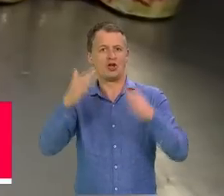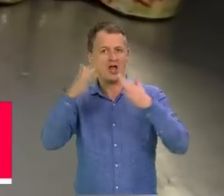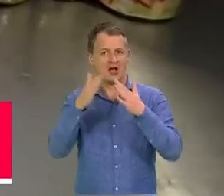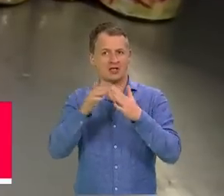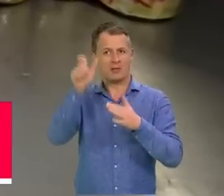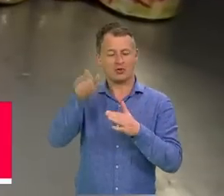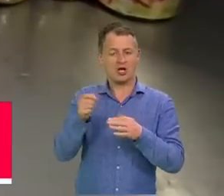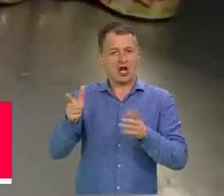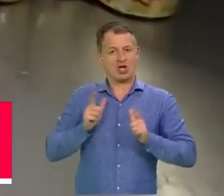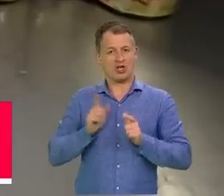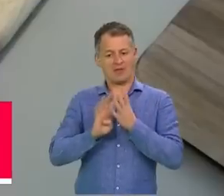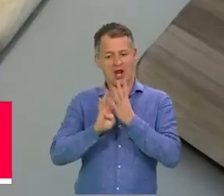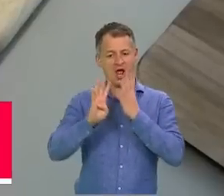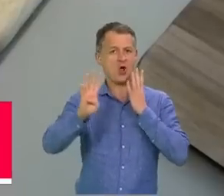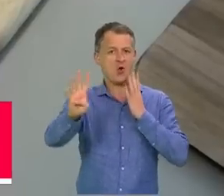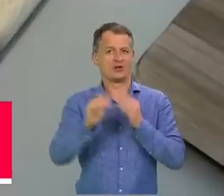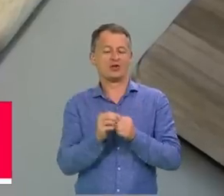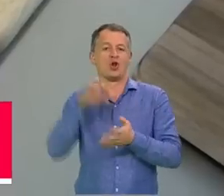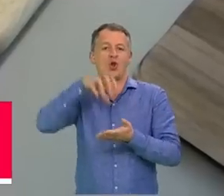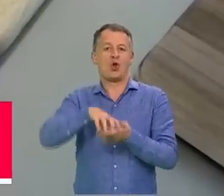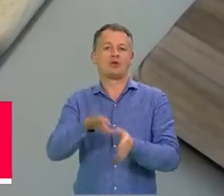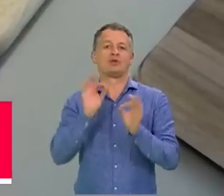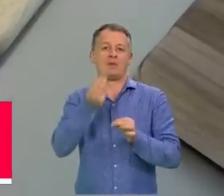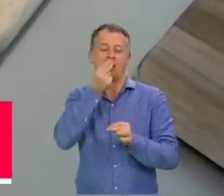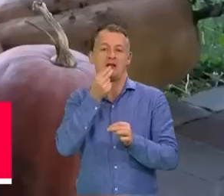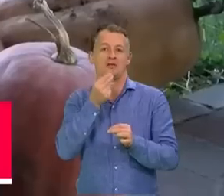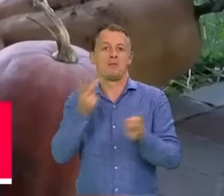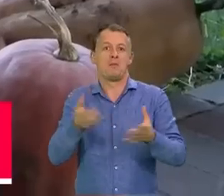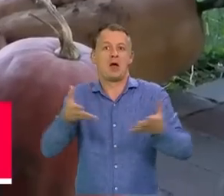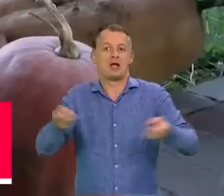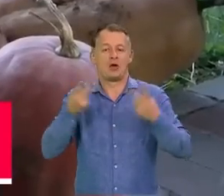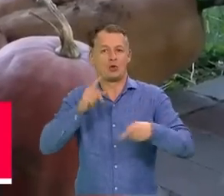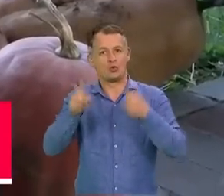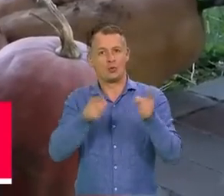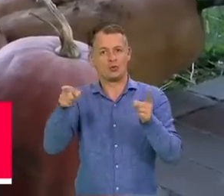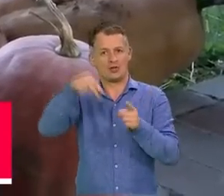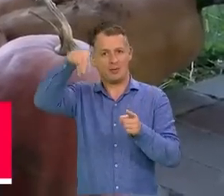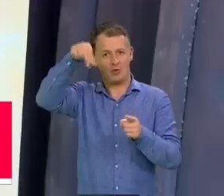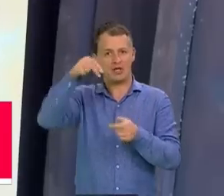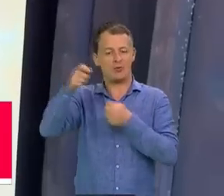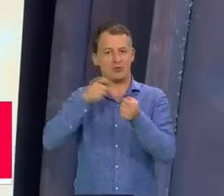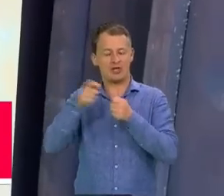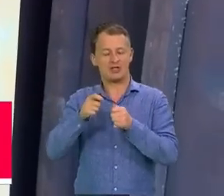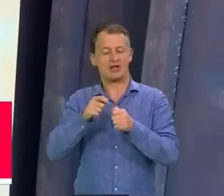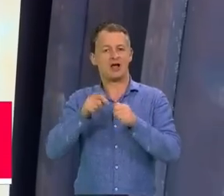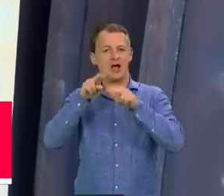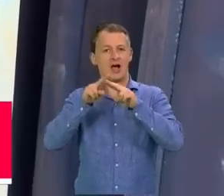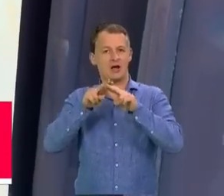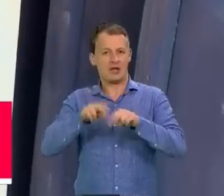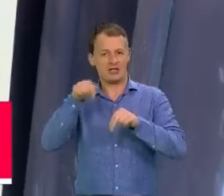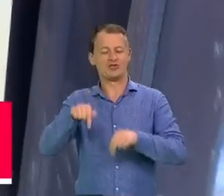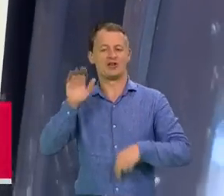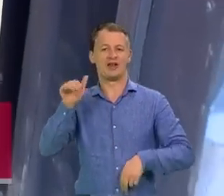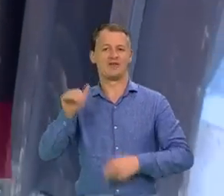stau la coadă. Punctele gastronomice sunt la mare căutare. Cum funcționează? Vă spun după o scurtă pauză de publicitate. Rămâneți cu noi. Vă